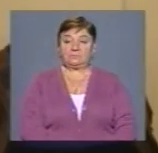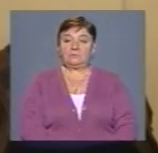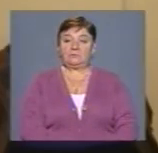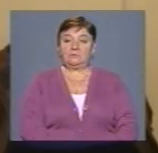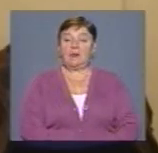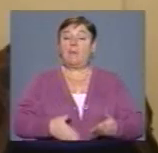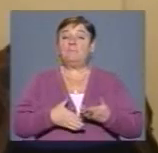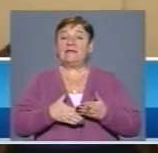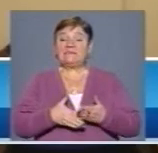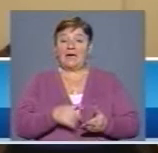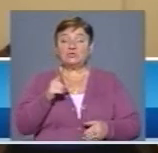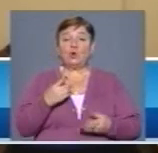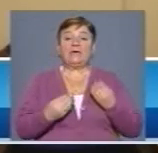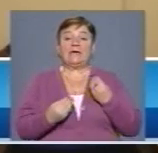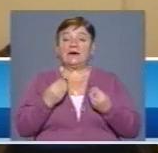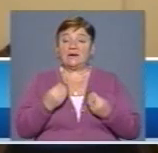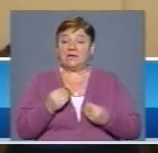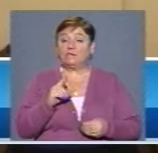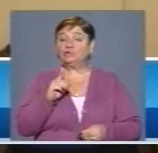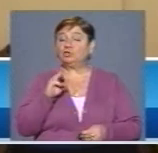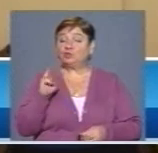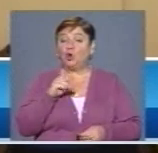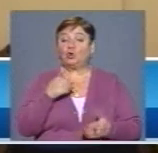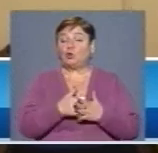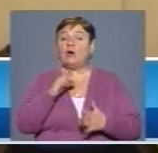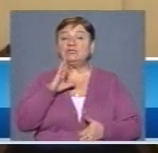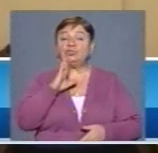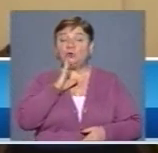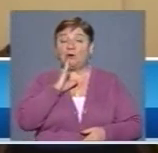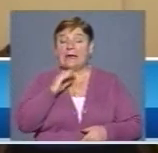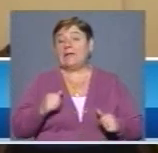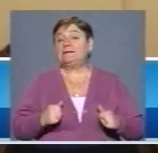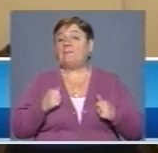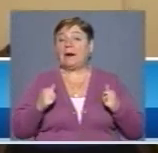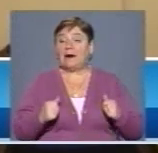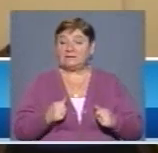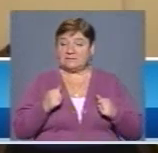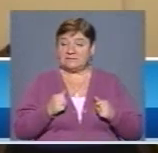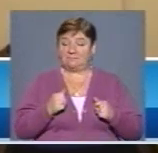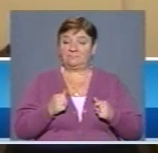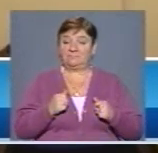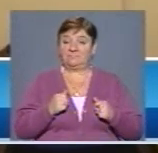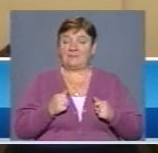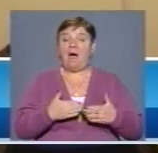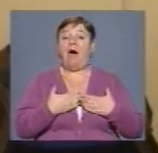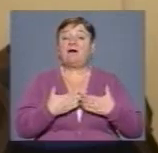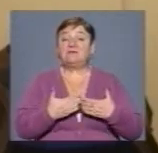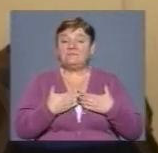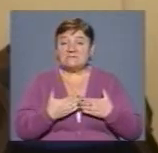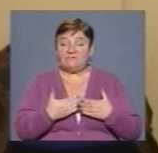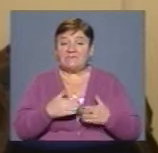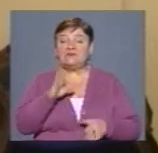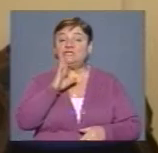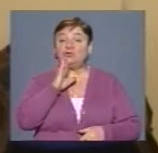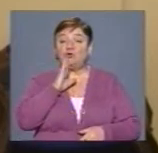Мета цієї гри – це подолати стереотипи щодо жінок і намагатися активізувати жіночий активізм